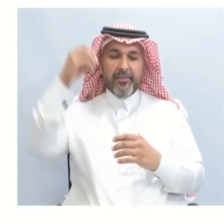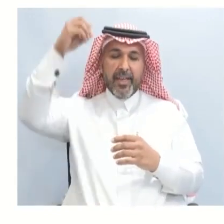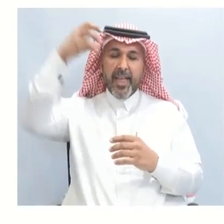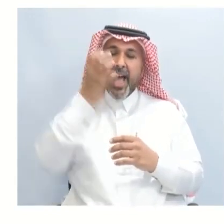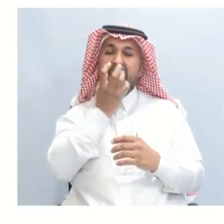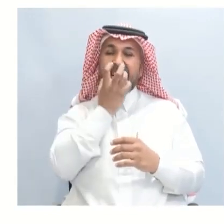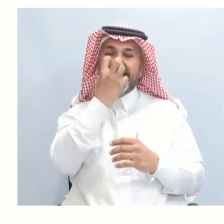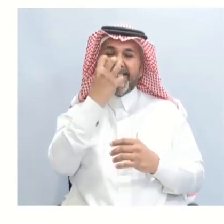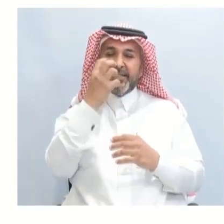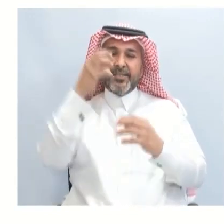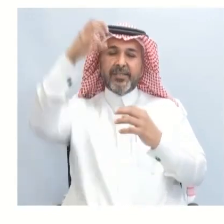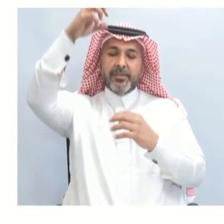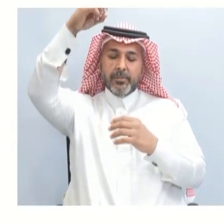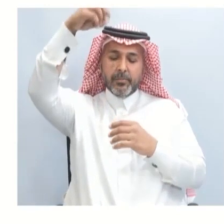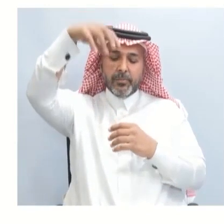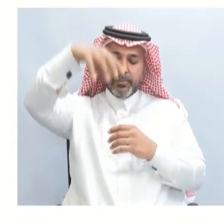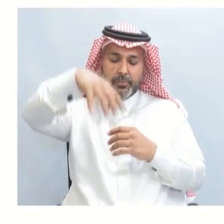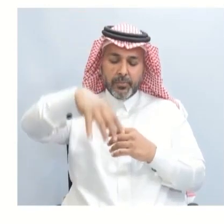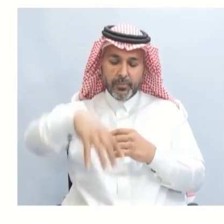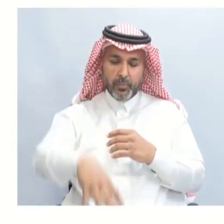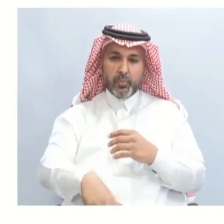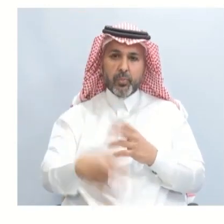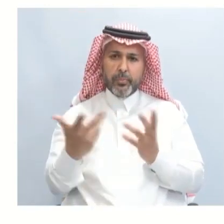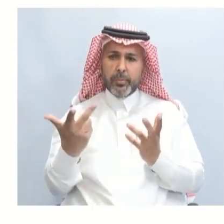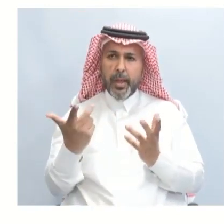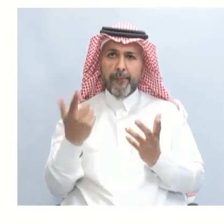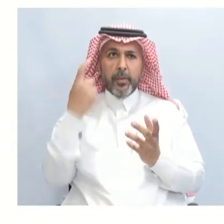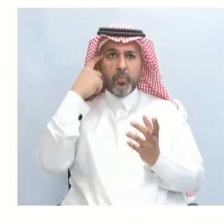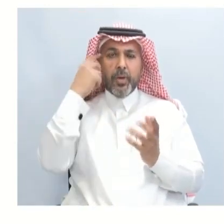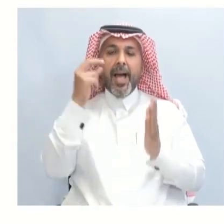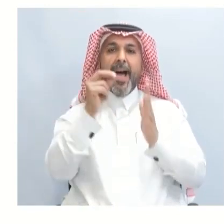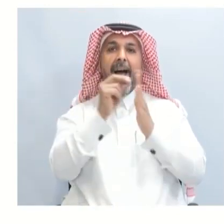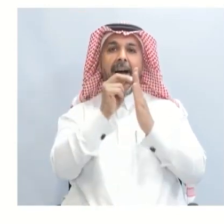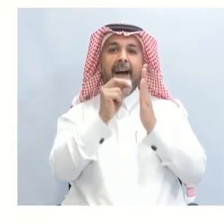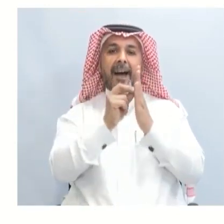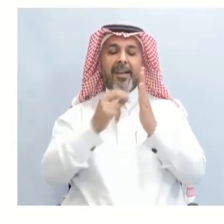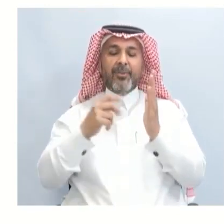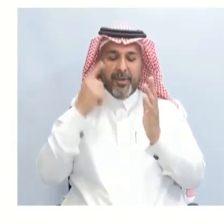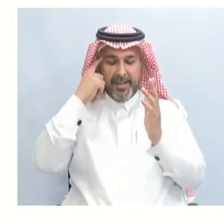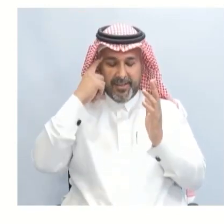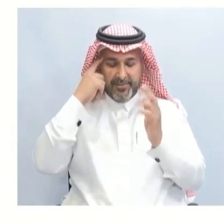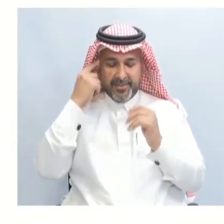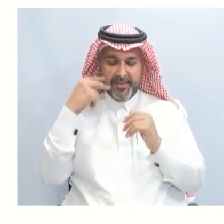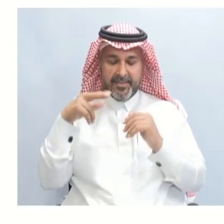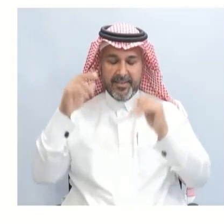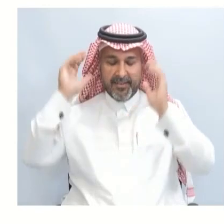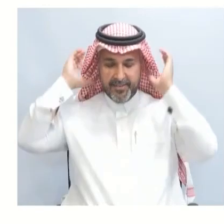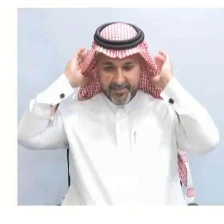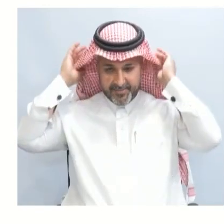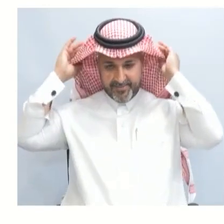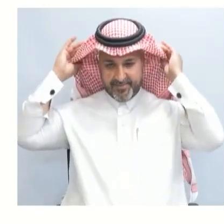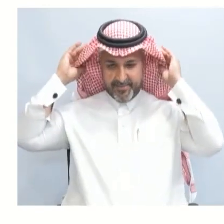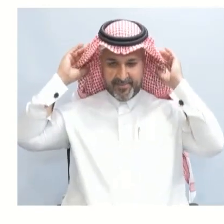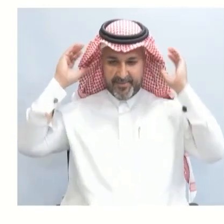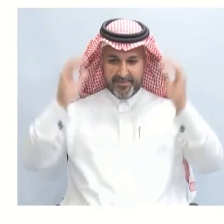وقط التفاحه ساعدت في اكتشاف القانون الرابع كذلك قوانين كيبلر ساعدت نيوتن على اكتشاف